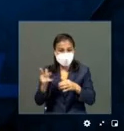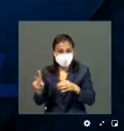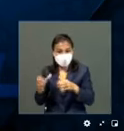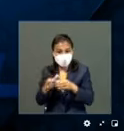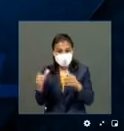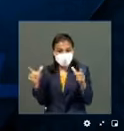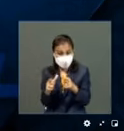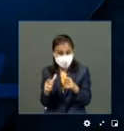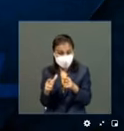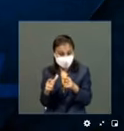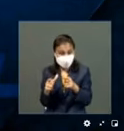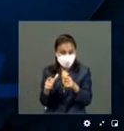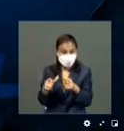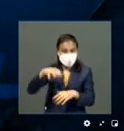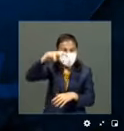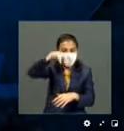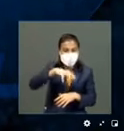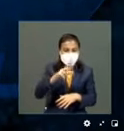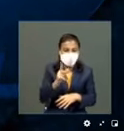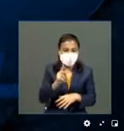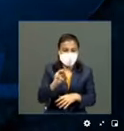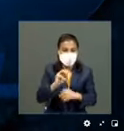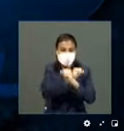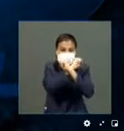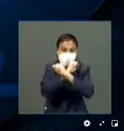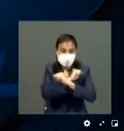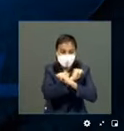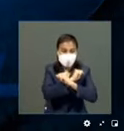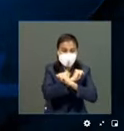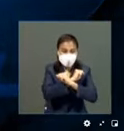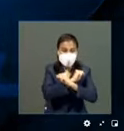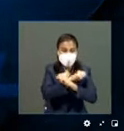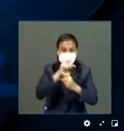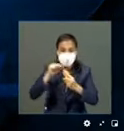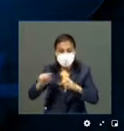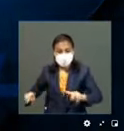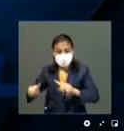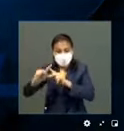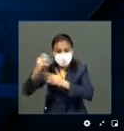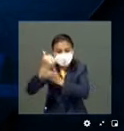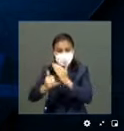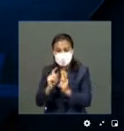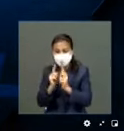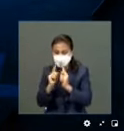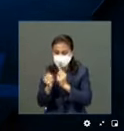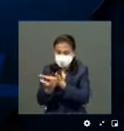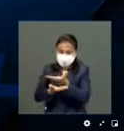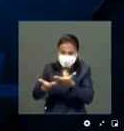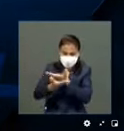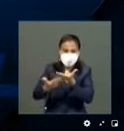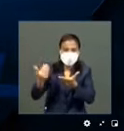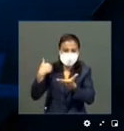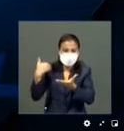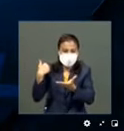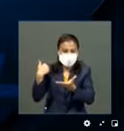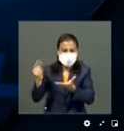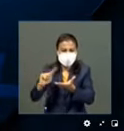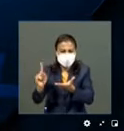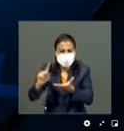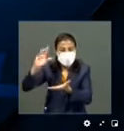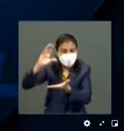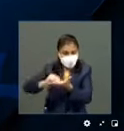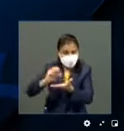ส่วนของกรมควบคุมโรคและกระทรวงต่างประเทศมีการพูดคุยหารือกันค่ะเพราะว่าตอนนี้เนี่ยมีการรายง